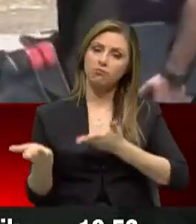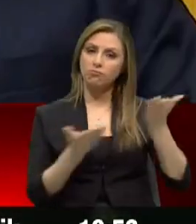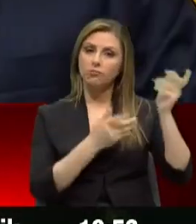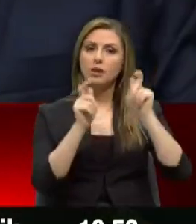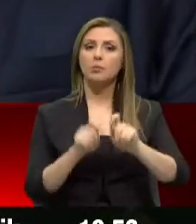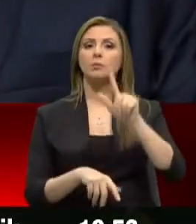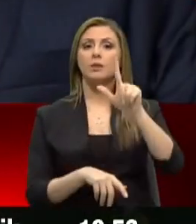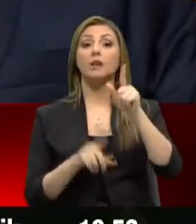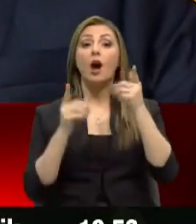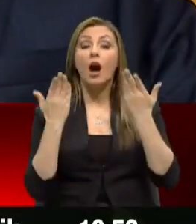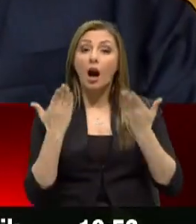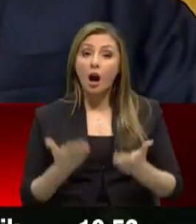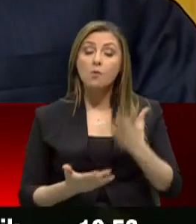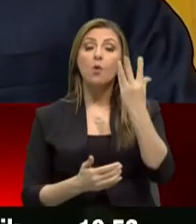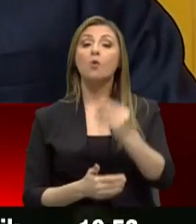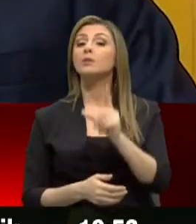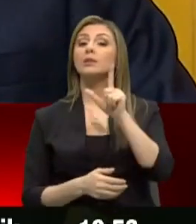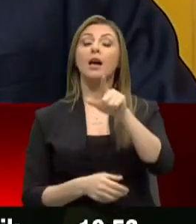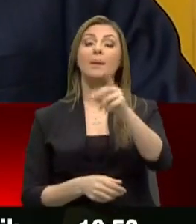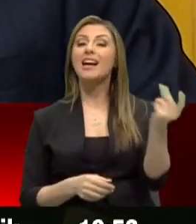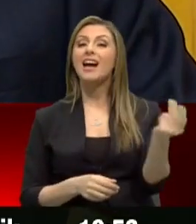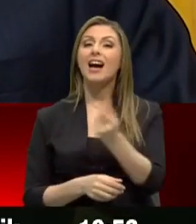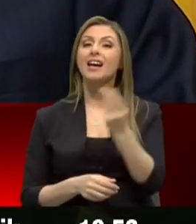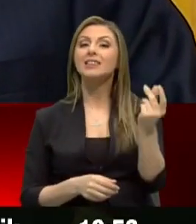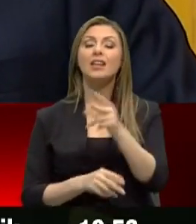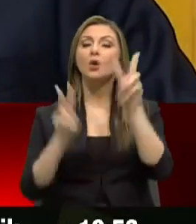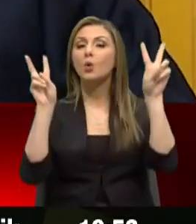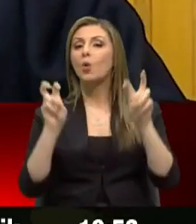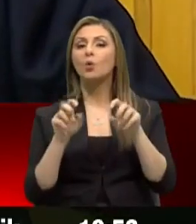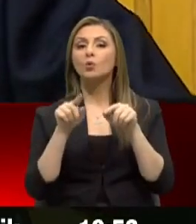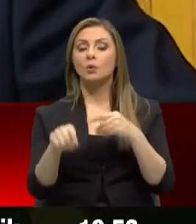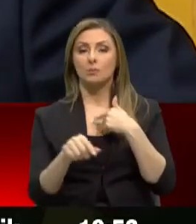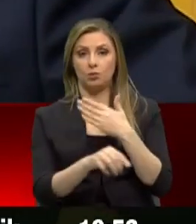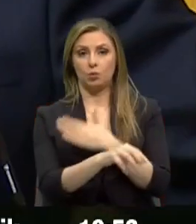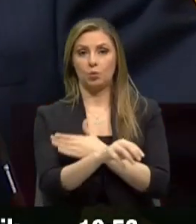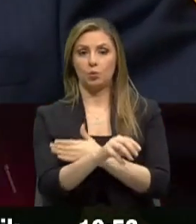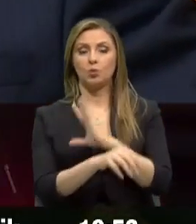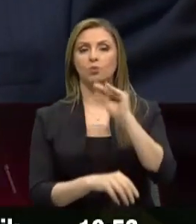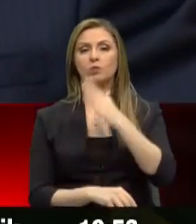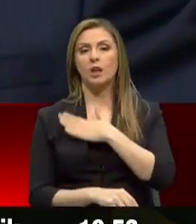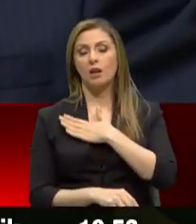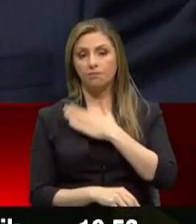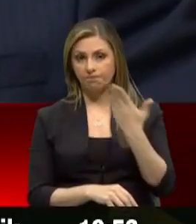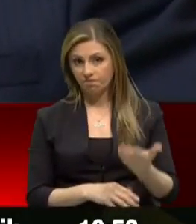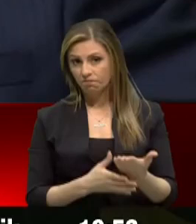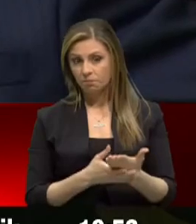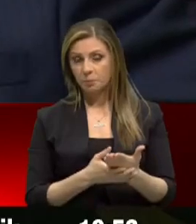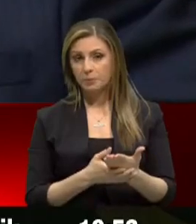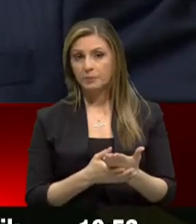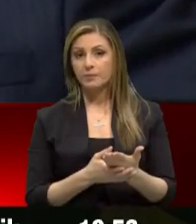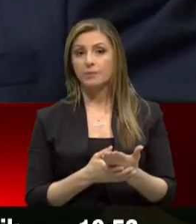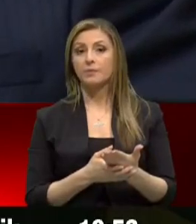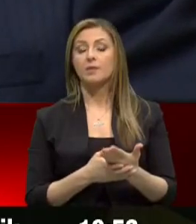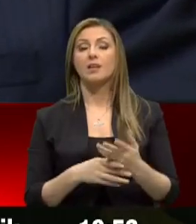sağlanmalı dedi. Kabul edilmelidir ki sığınmacı meselesi ülkemizin yumuşak karnı,